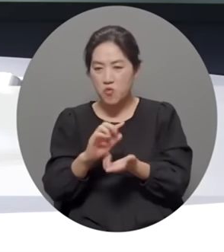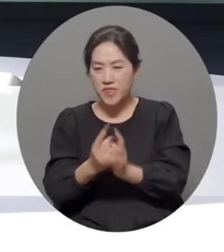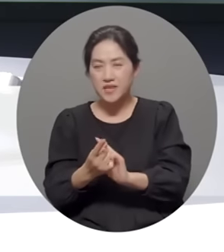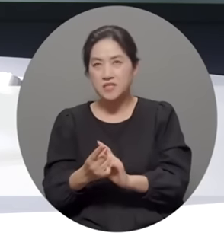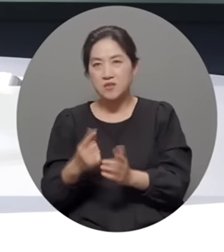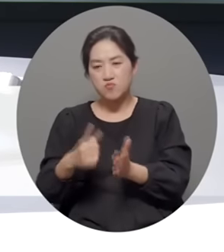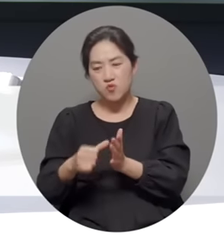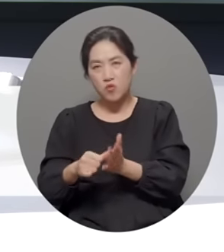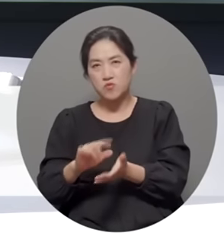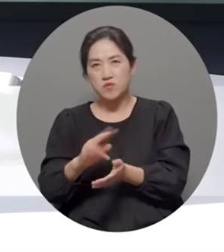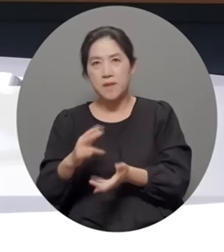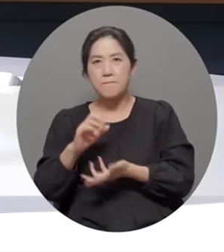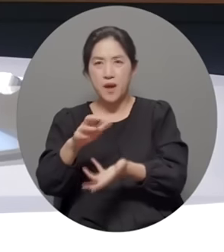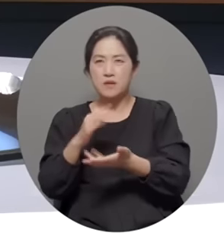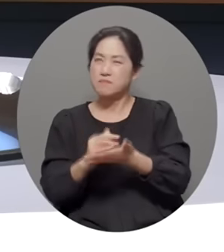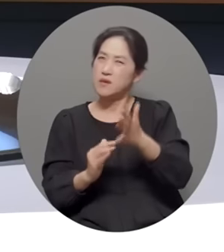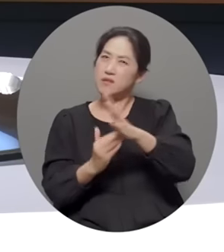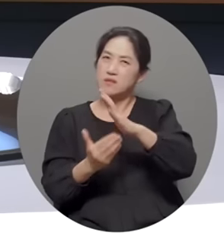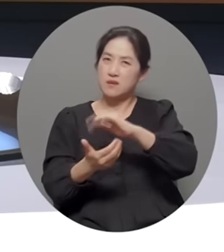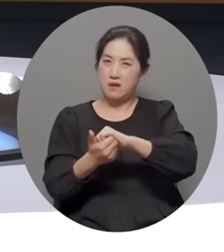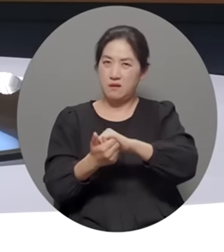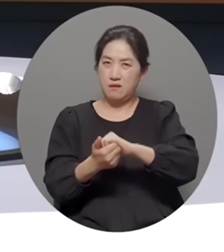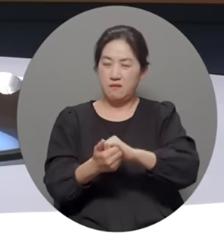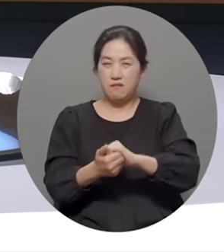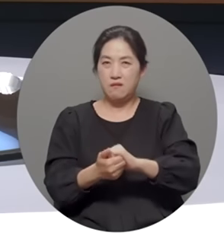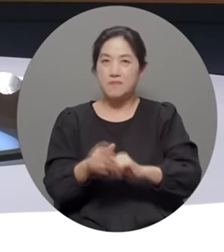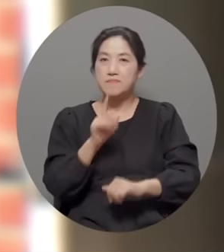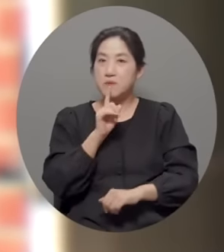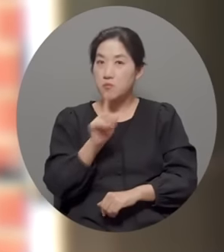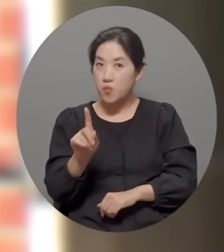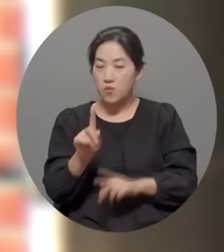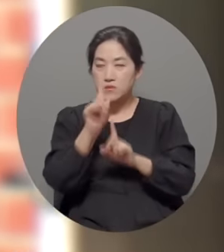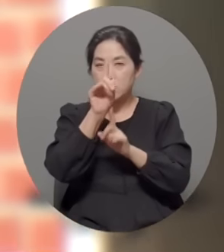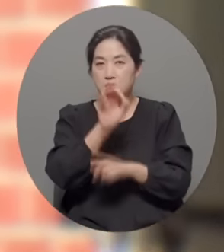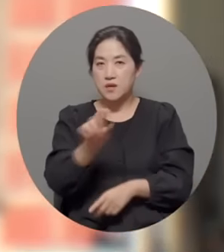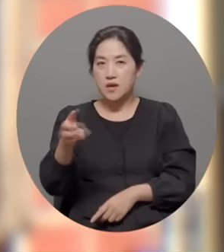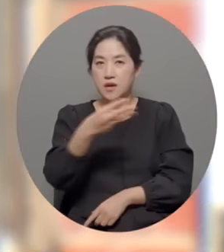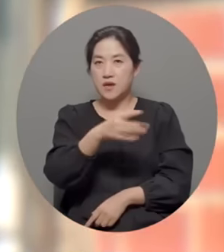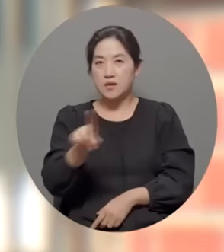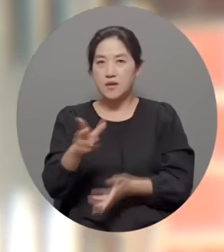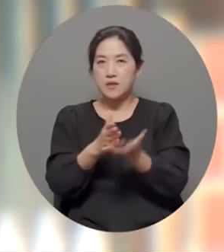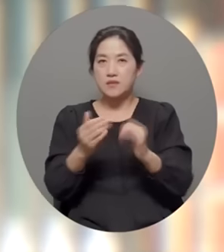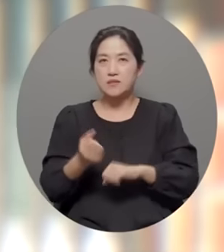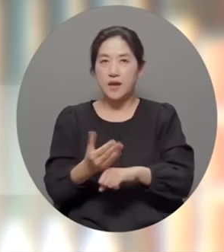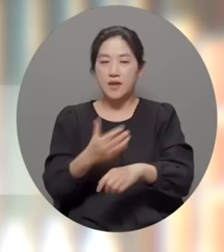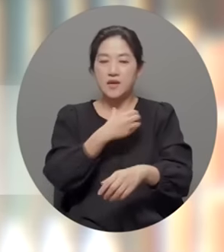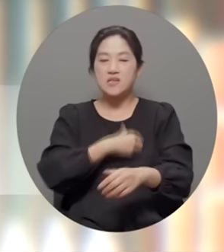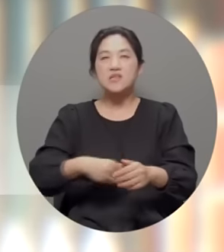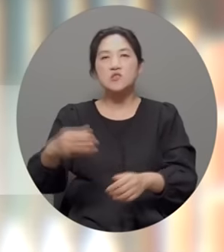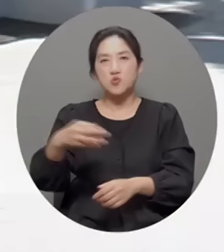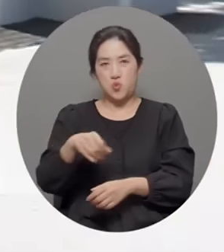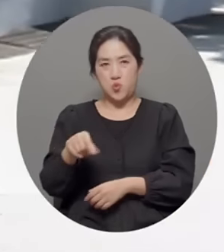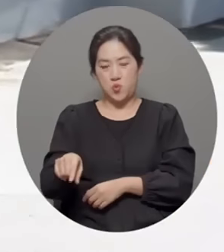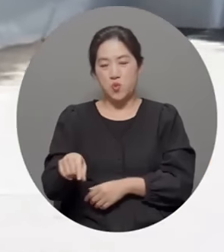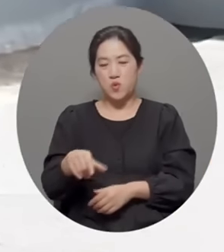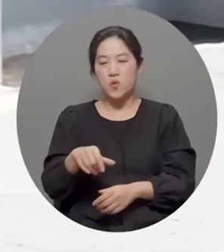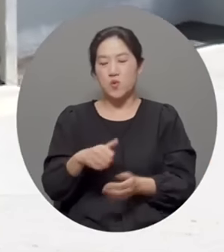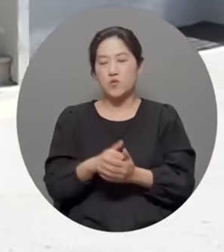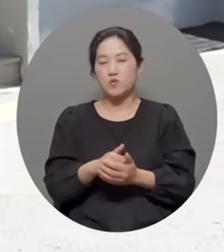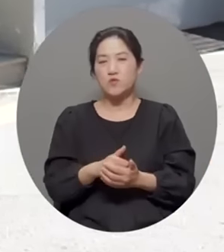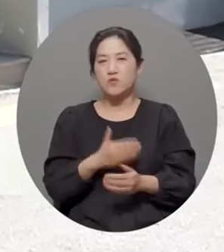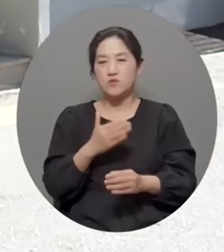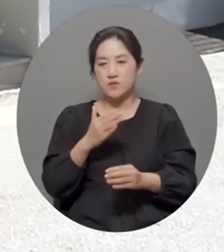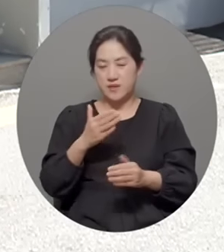한계가 있었다고 합니다. 이하라 기자입니다. 기초수급 대상자로 아이들을 키우던